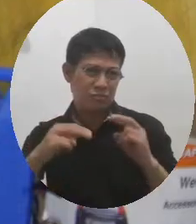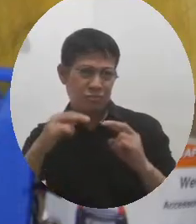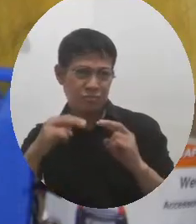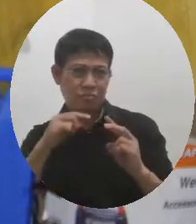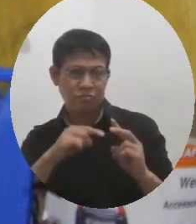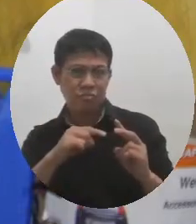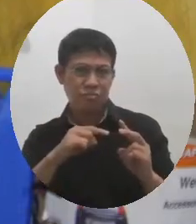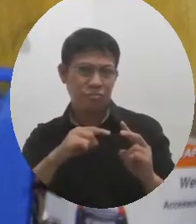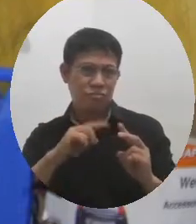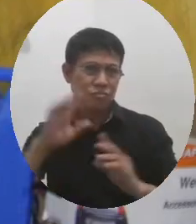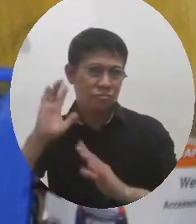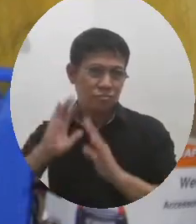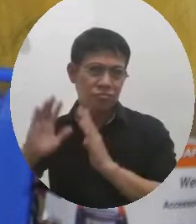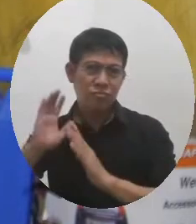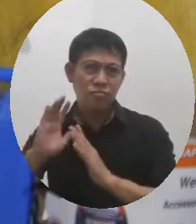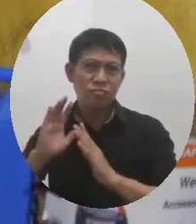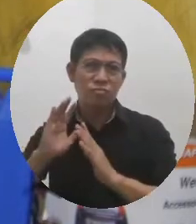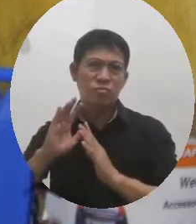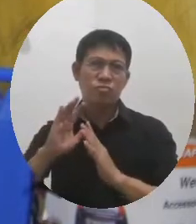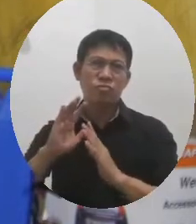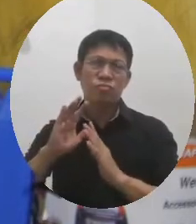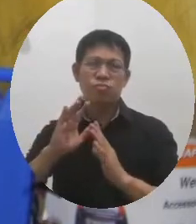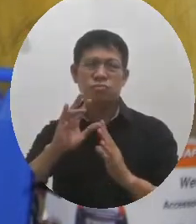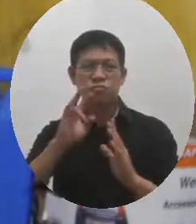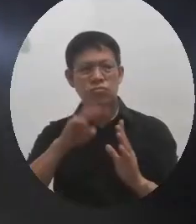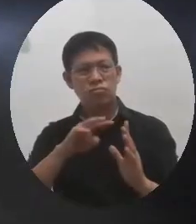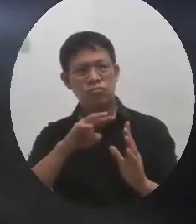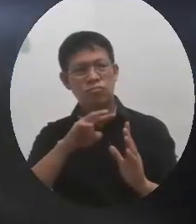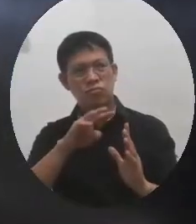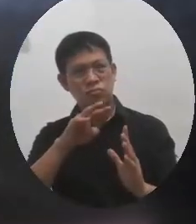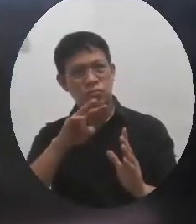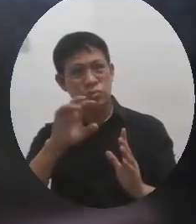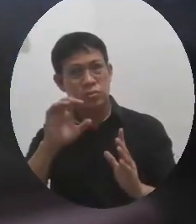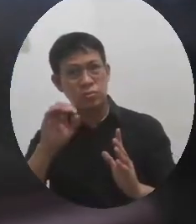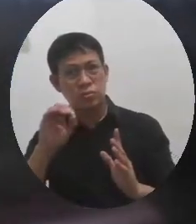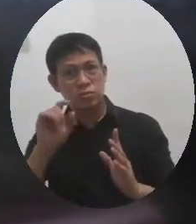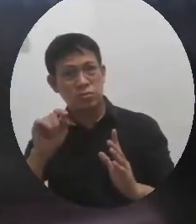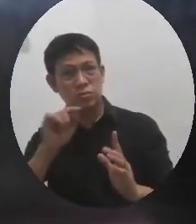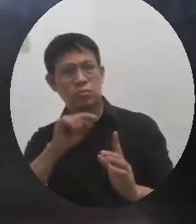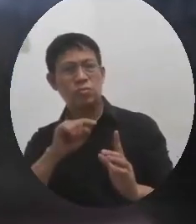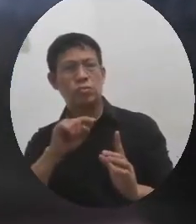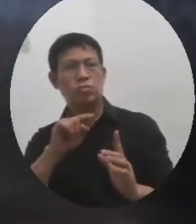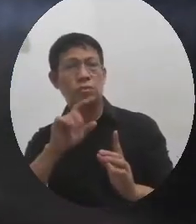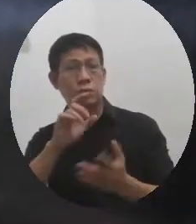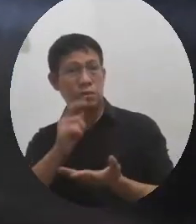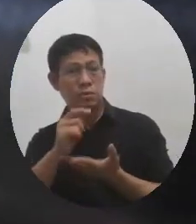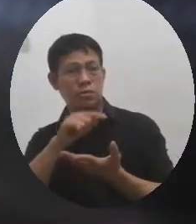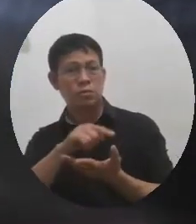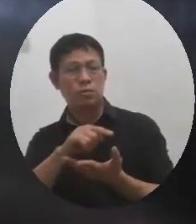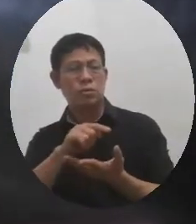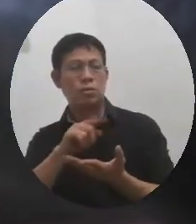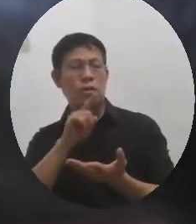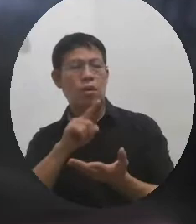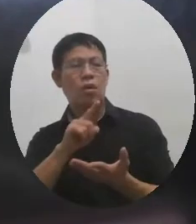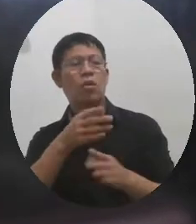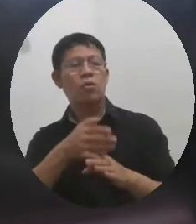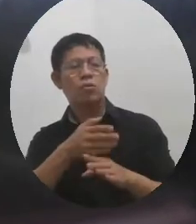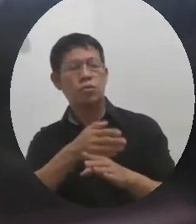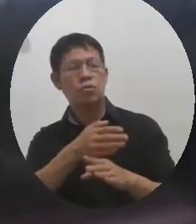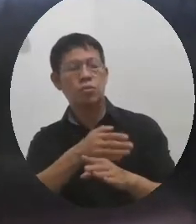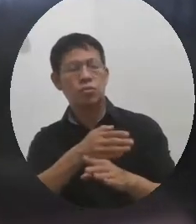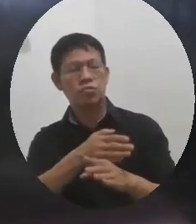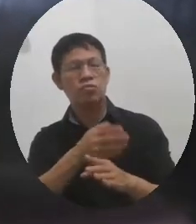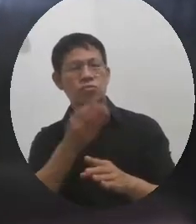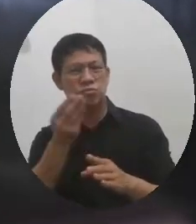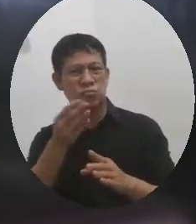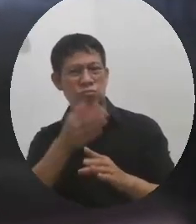Noong una, may napansin naman kami dun sa occupational niya, may improvement naman kahit papaano. Ang kaso nga lang po, dahil